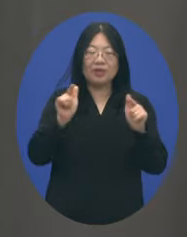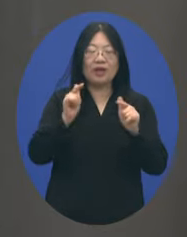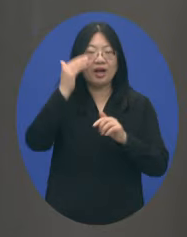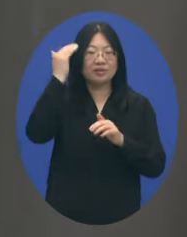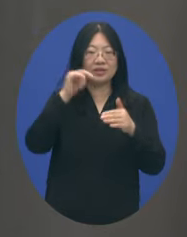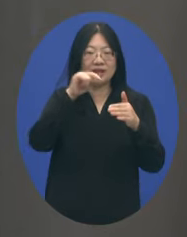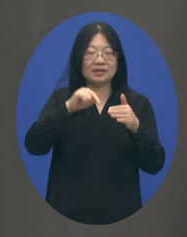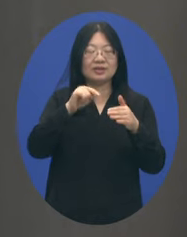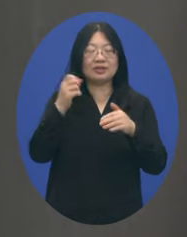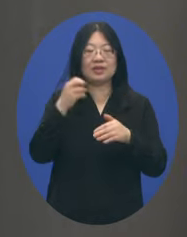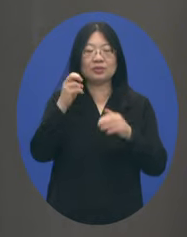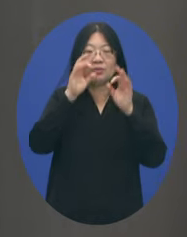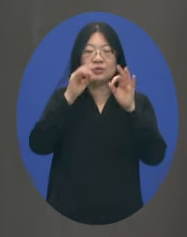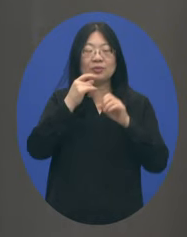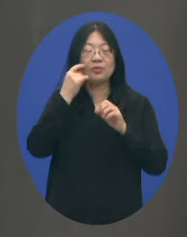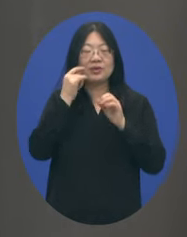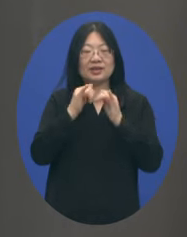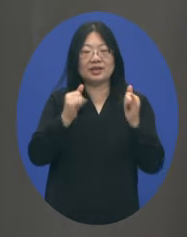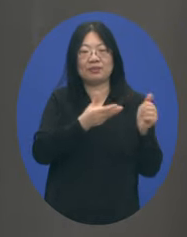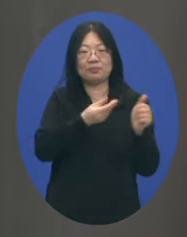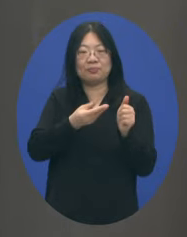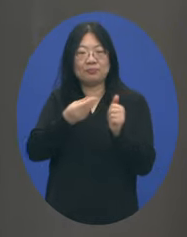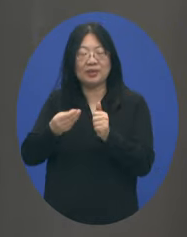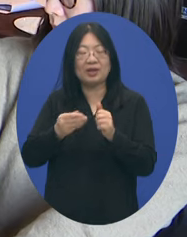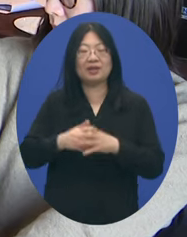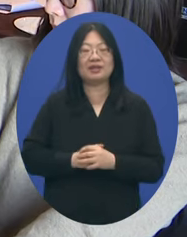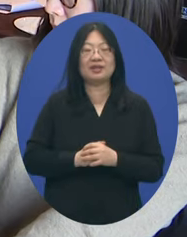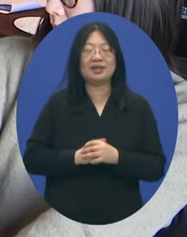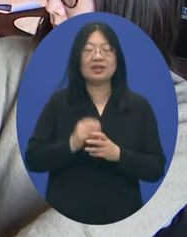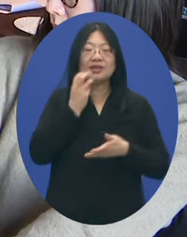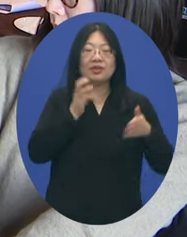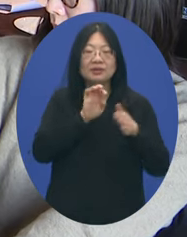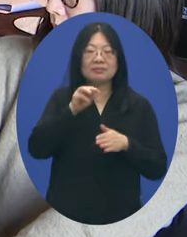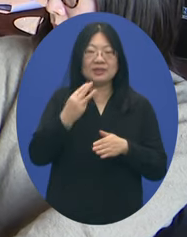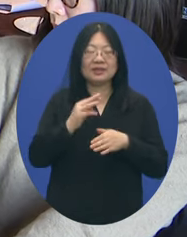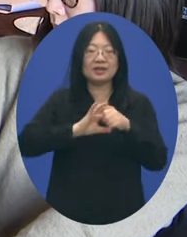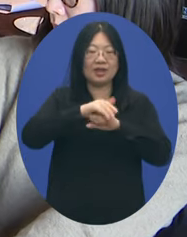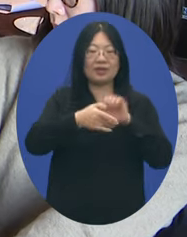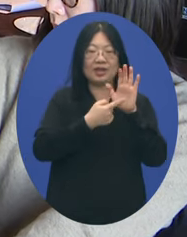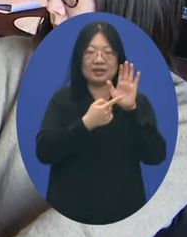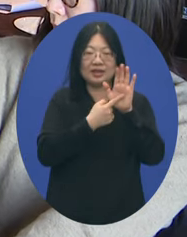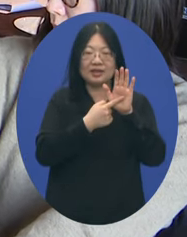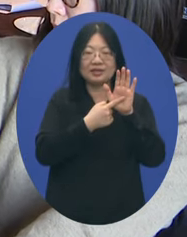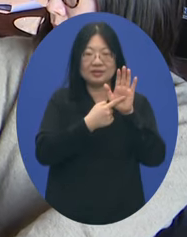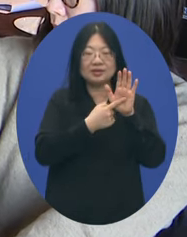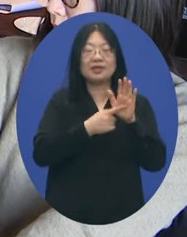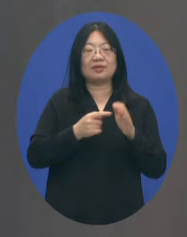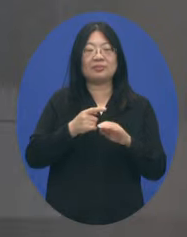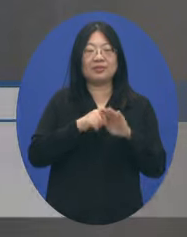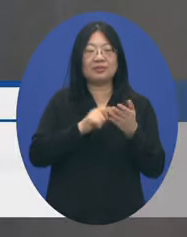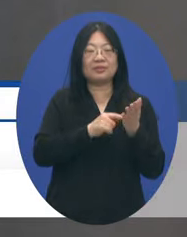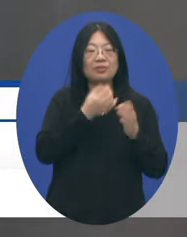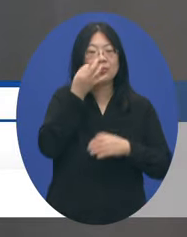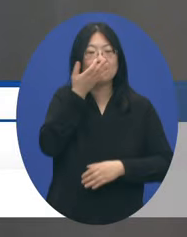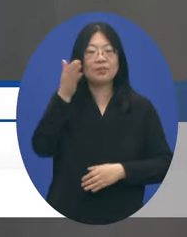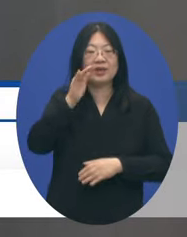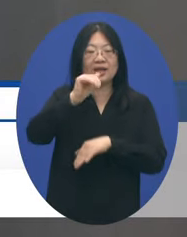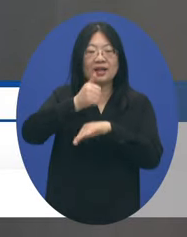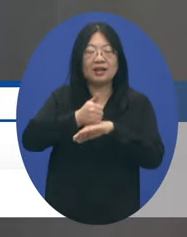등 국내에서 자주 볼 수 없던 협연자들을 섭외해 경기피를 세계적으로 알리겠다는 야심도 드러냈습니다.